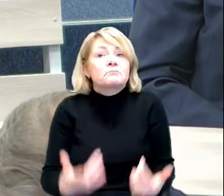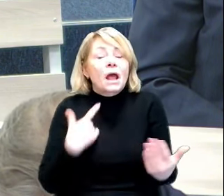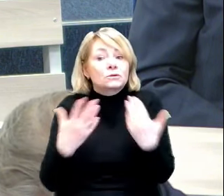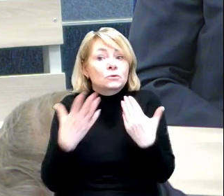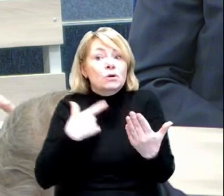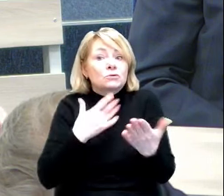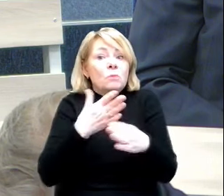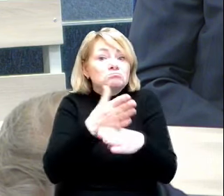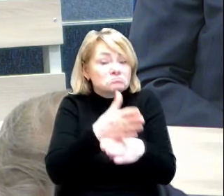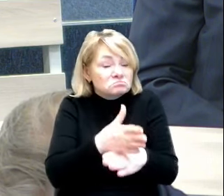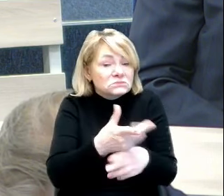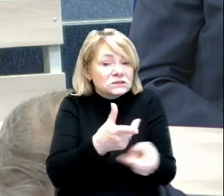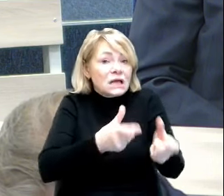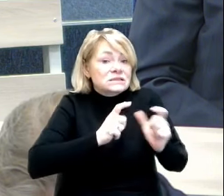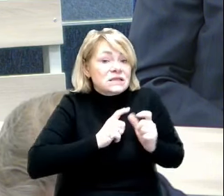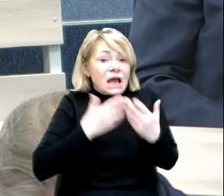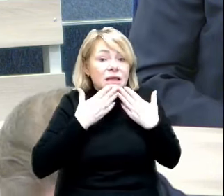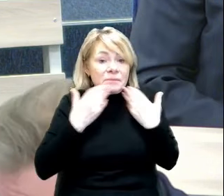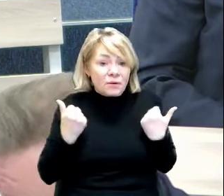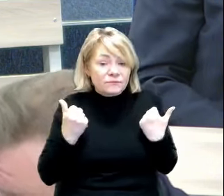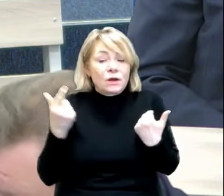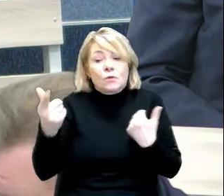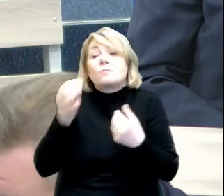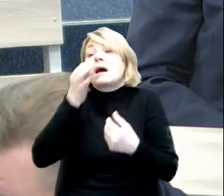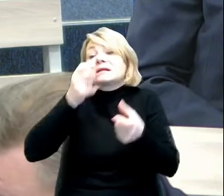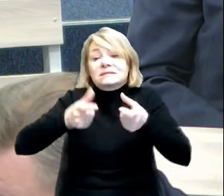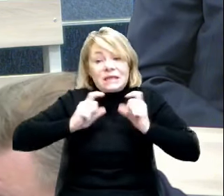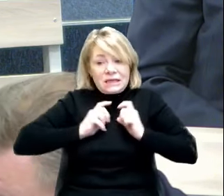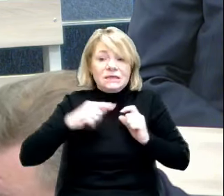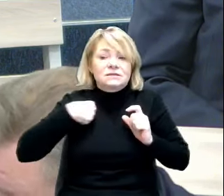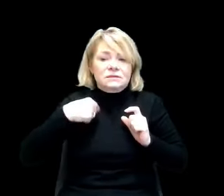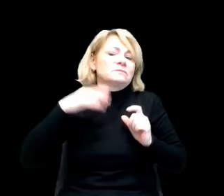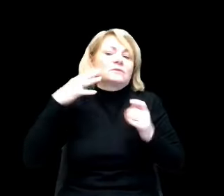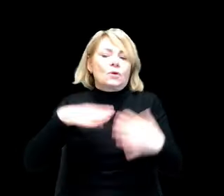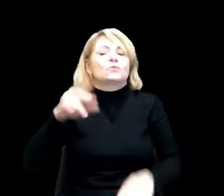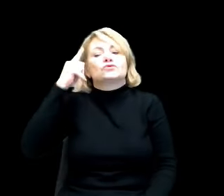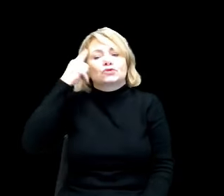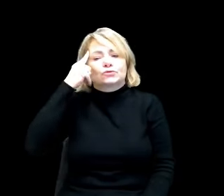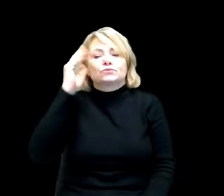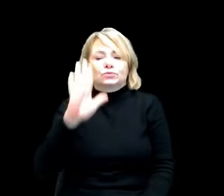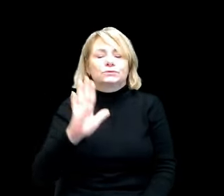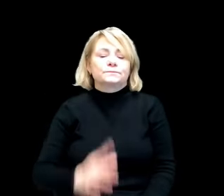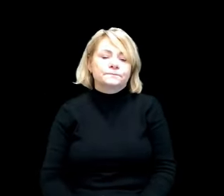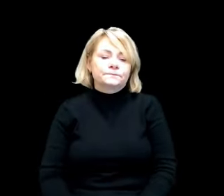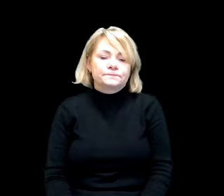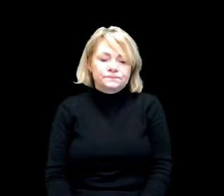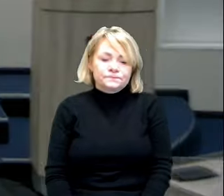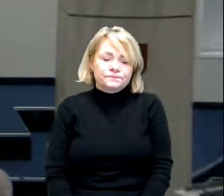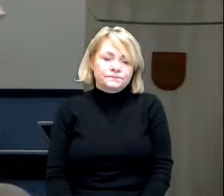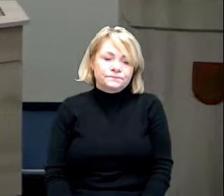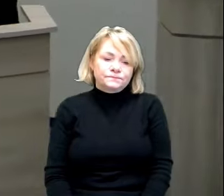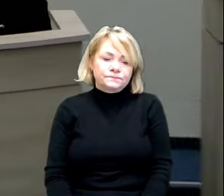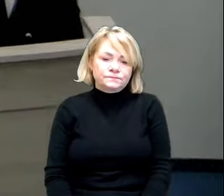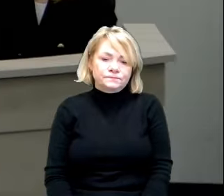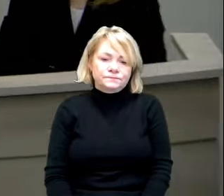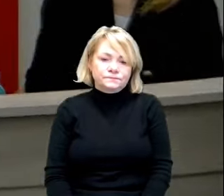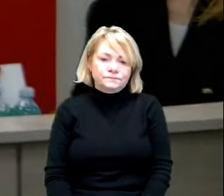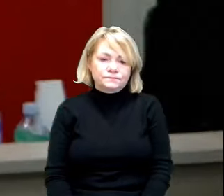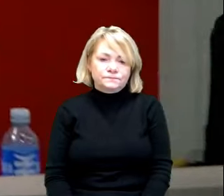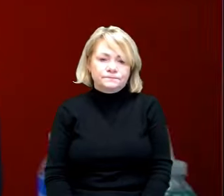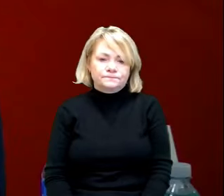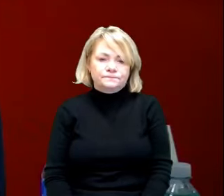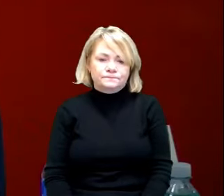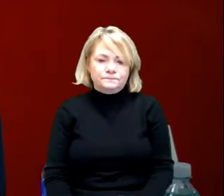tokį atsakymą pateikus mes visi žinosimė ačiū taip